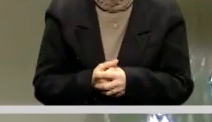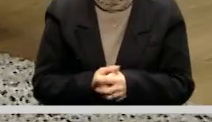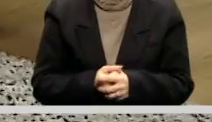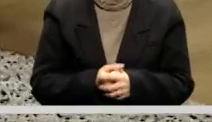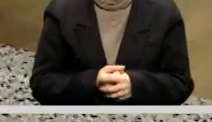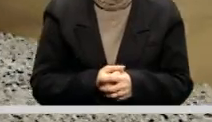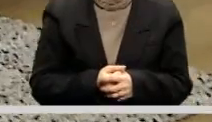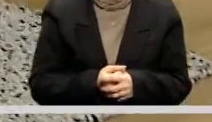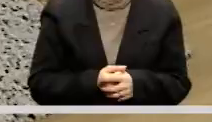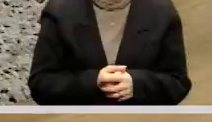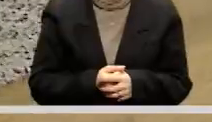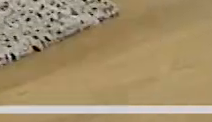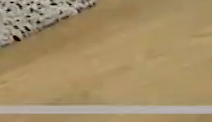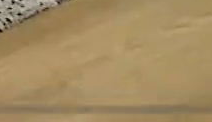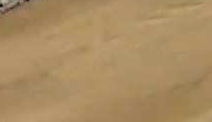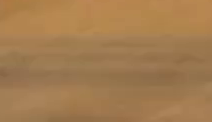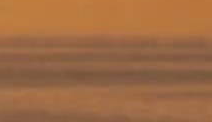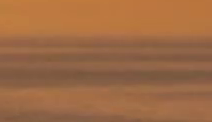edecek.